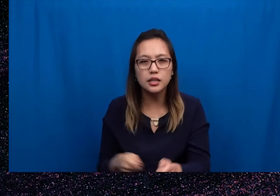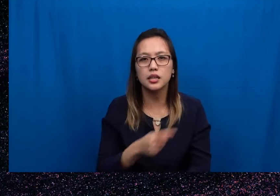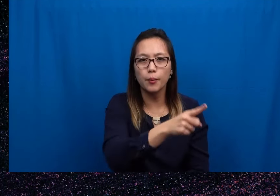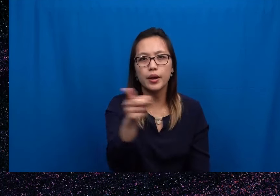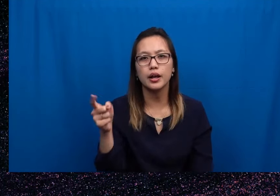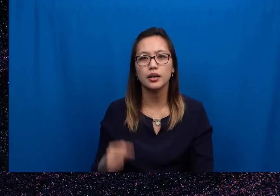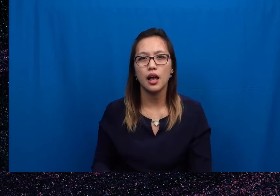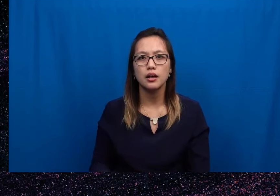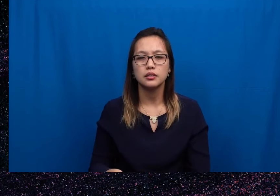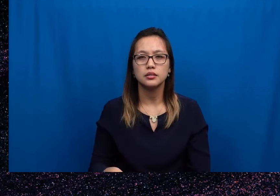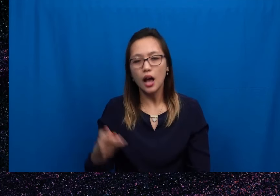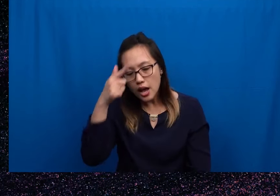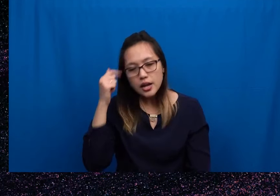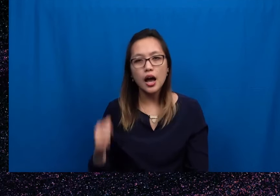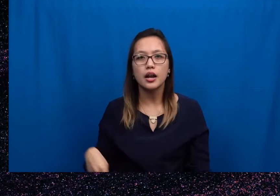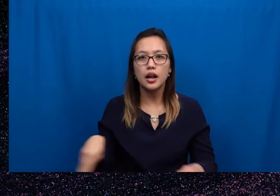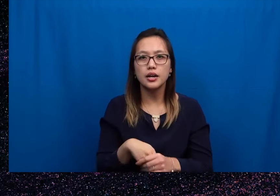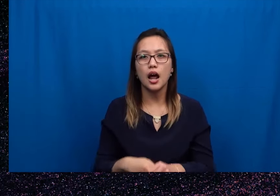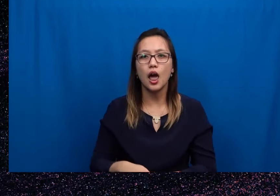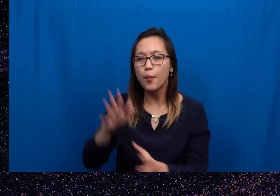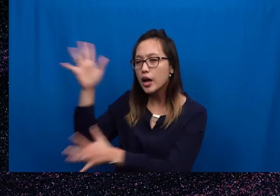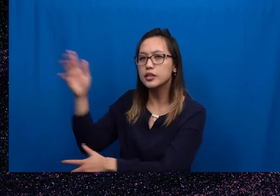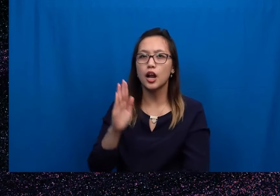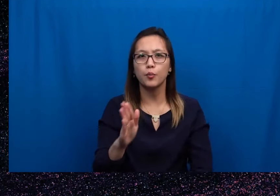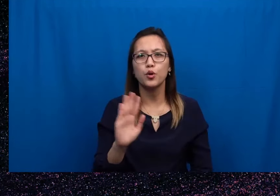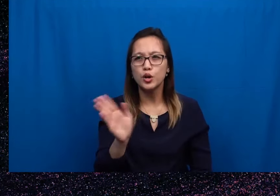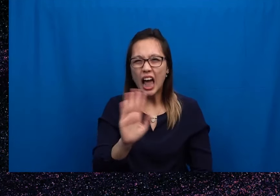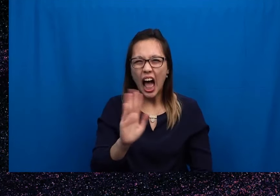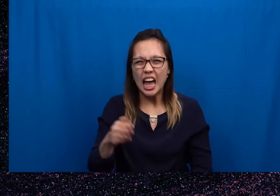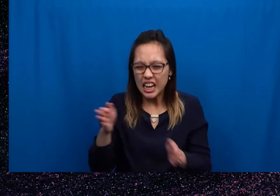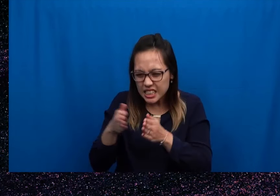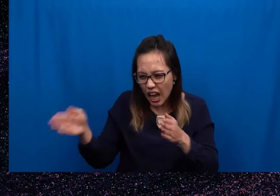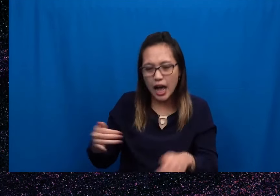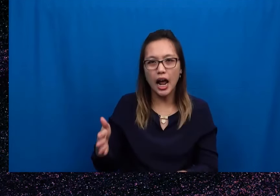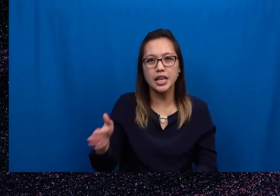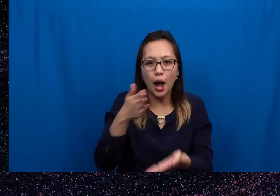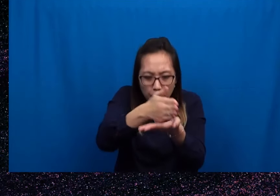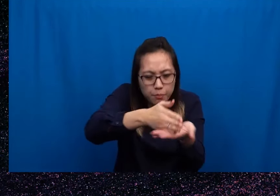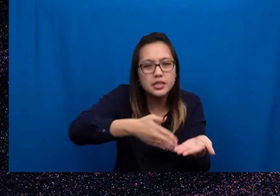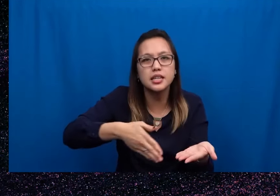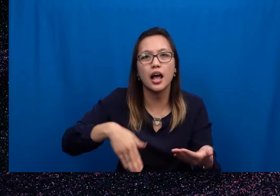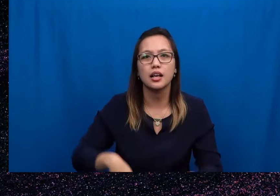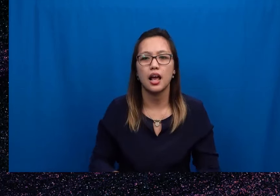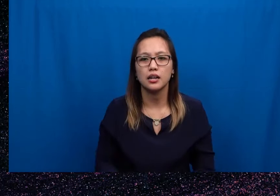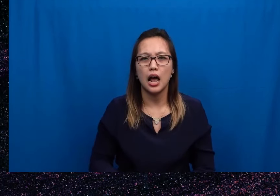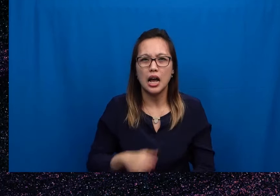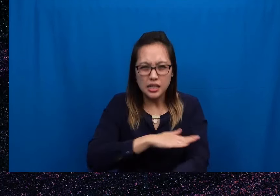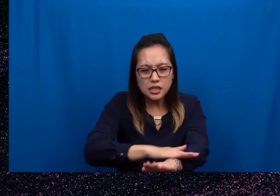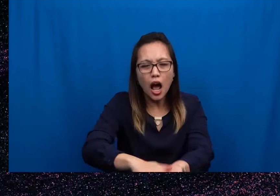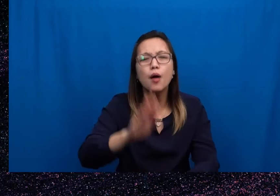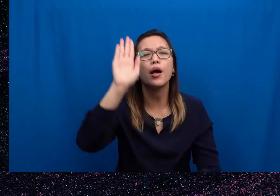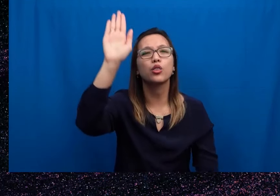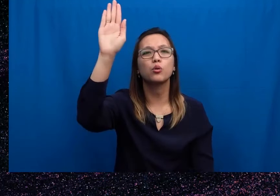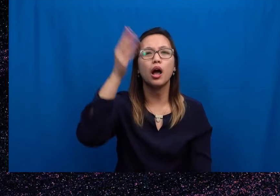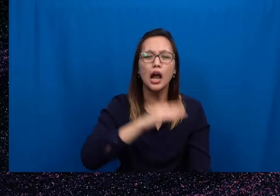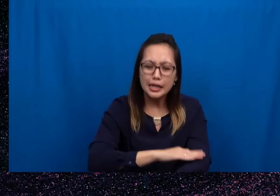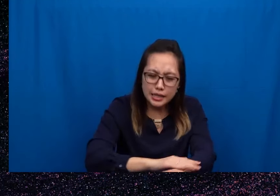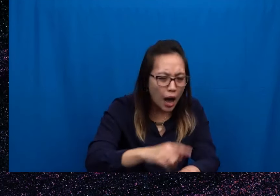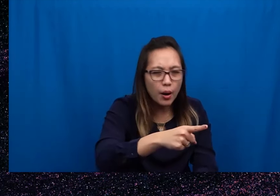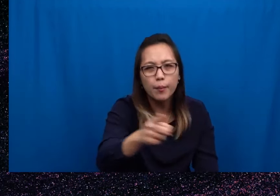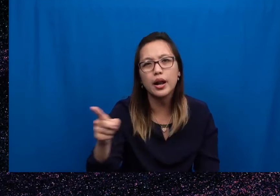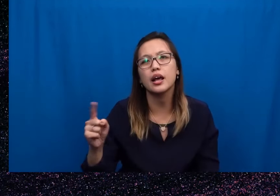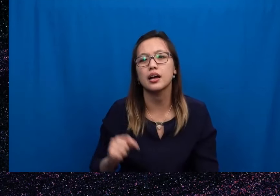dalam hadirat-Mu tidak ada jarak yang bisa memisahkan. Karena itu jamah mereka Tuhan, jamah mereka Tuhan.